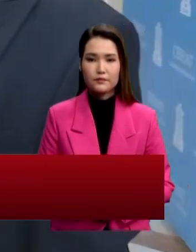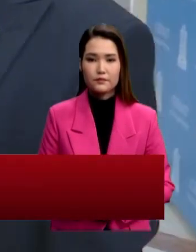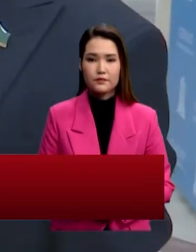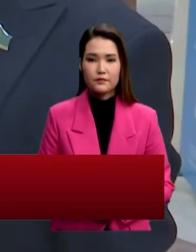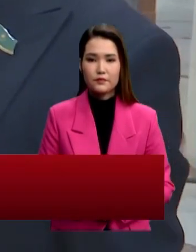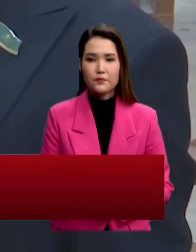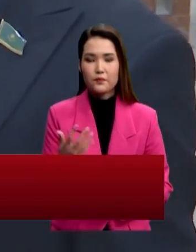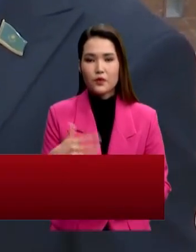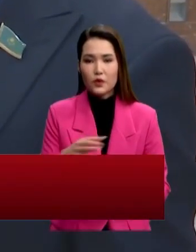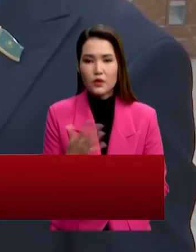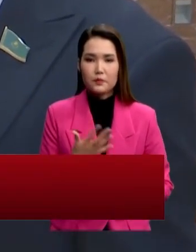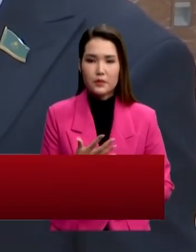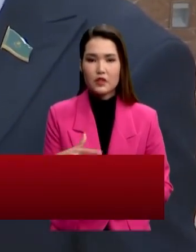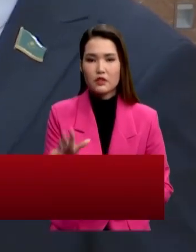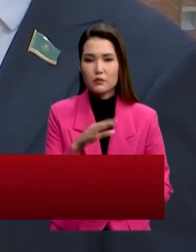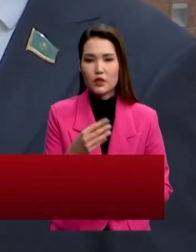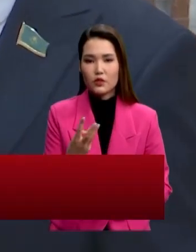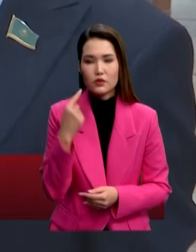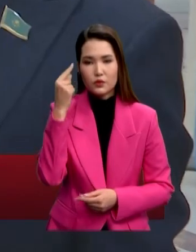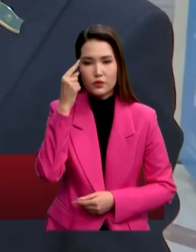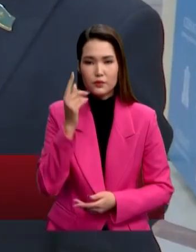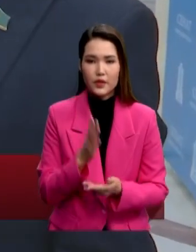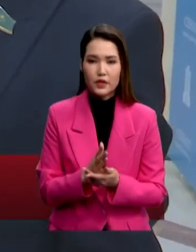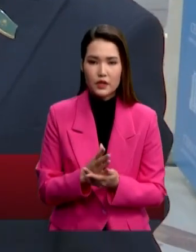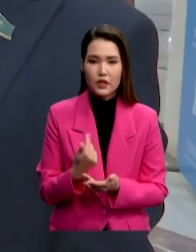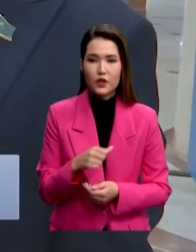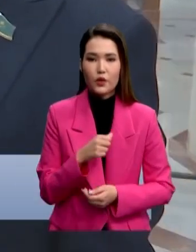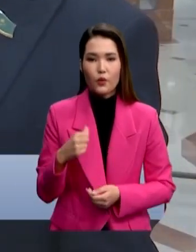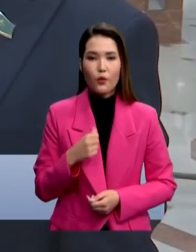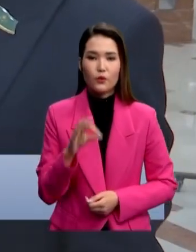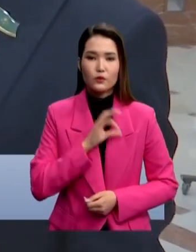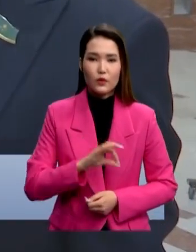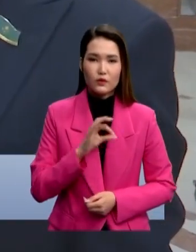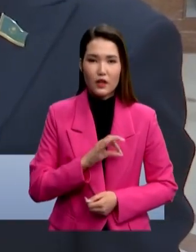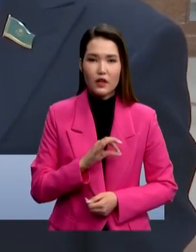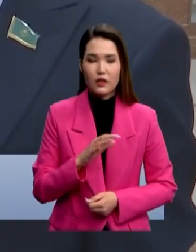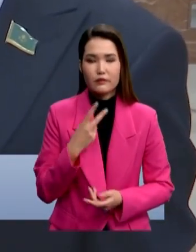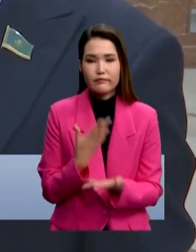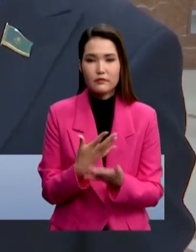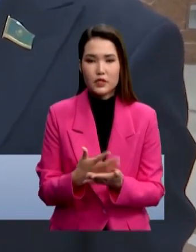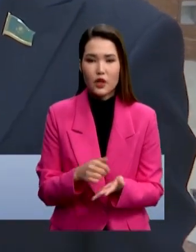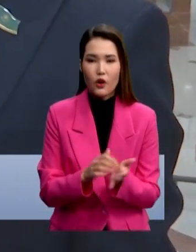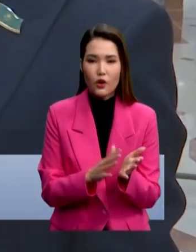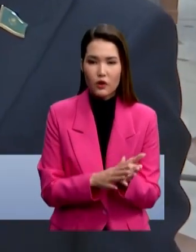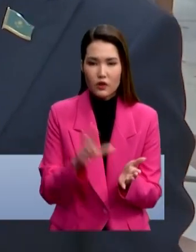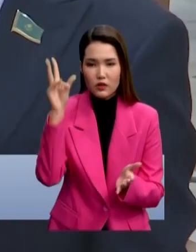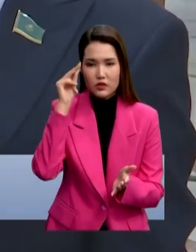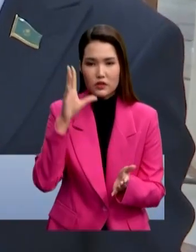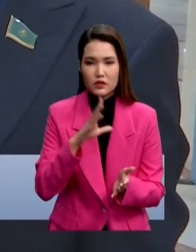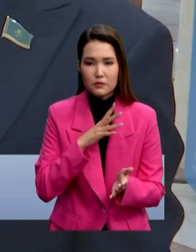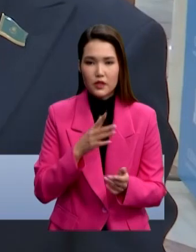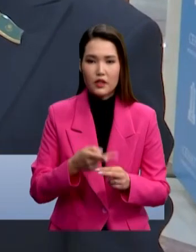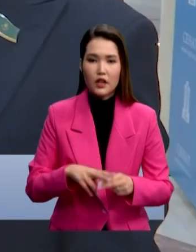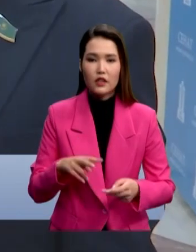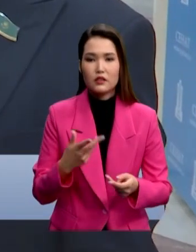бестің ішінен баға қоятын жоқ, үш деп қоямын. Өткен себебі мен өзім толғандырған сұрағымды қойдым. Алайда өкінішке орай, мына